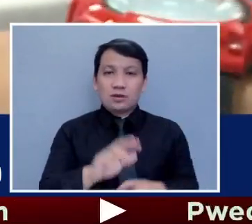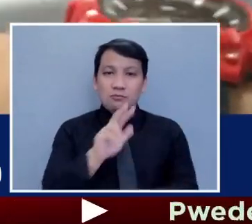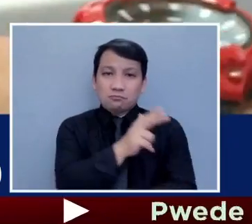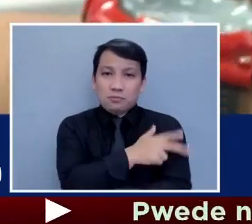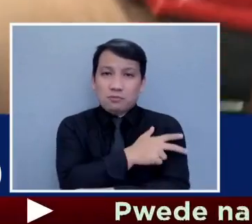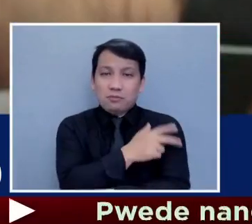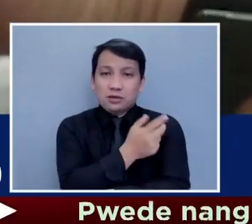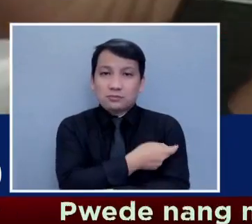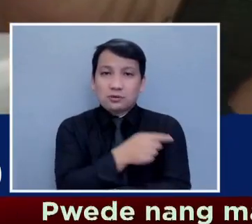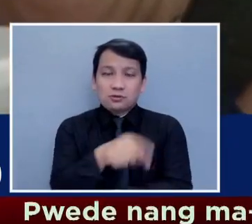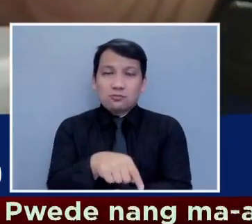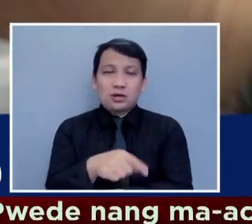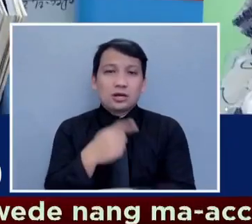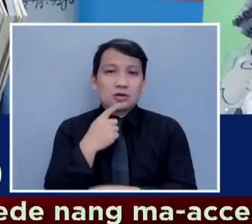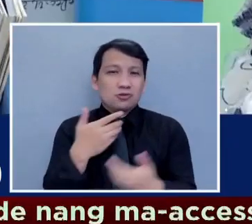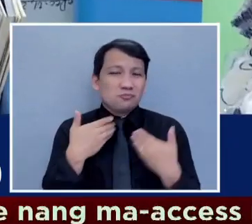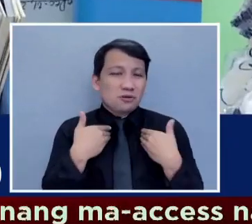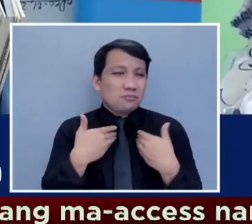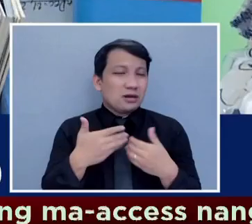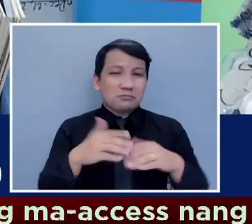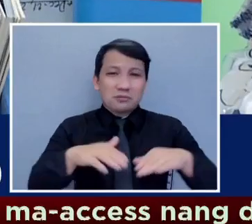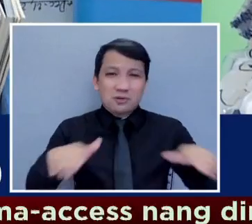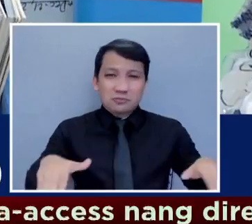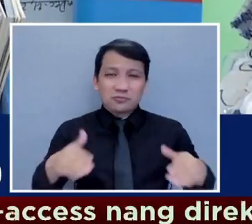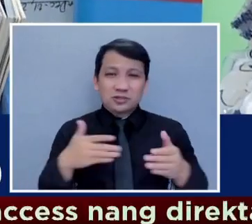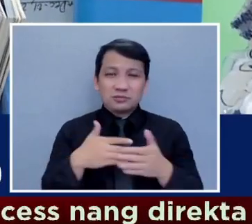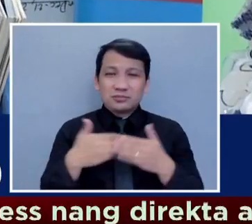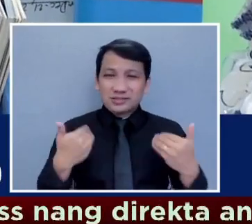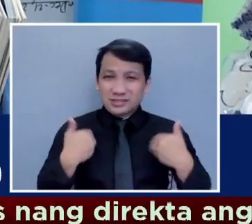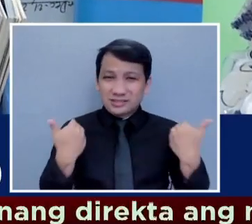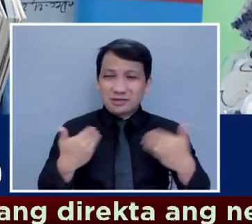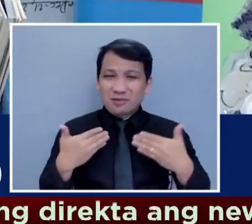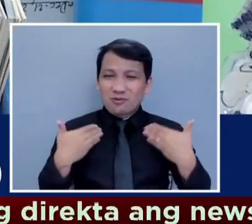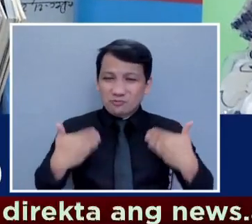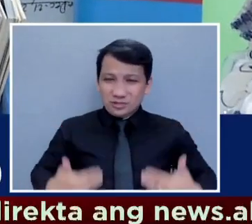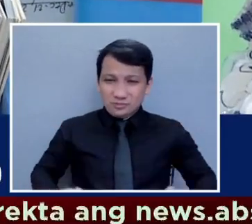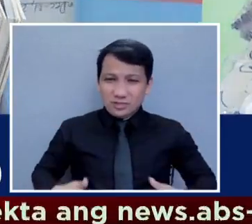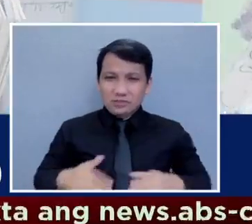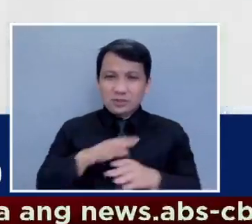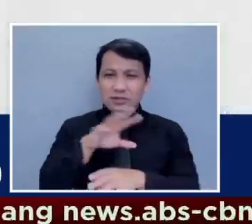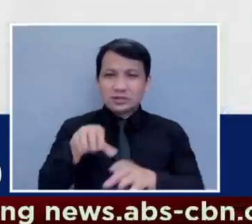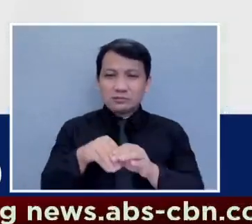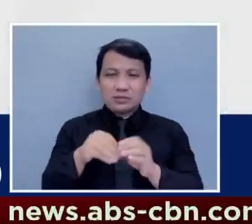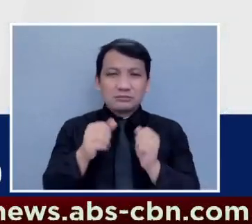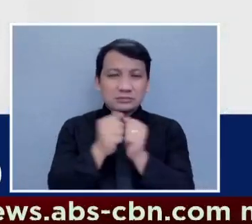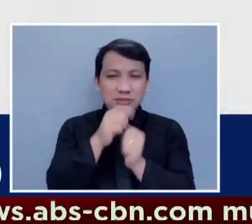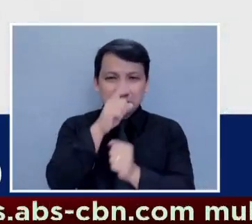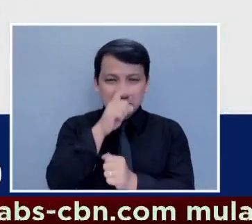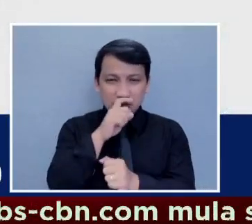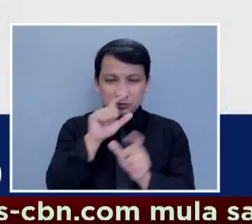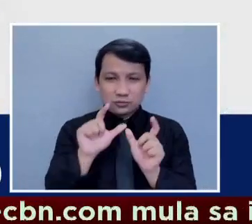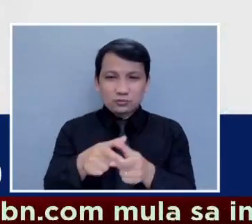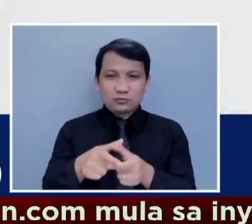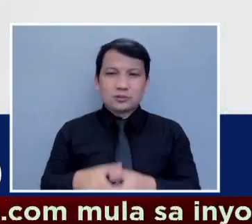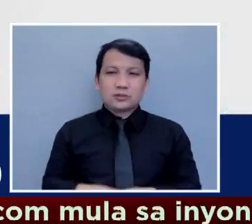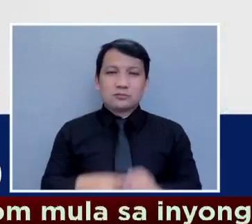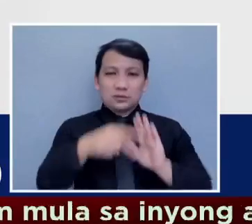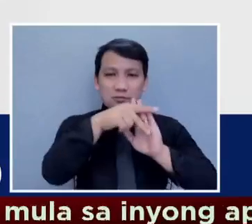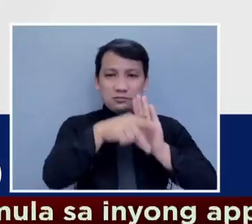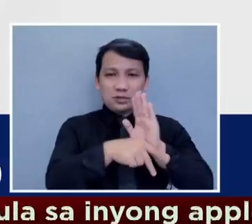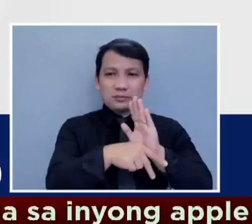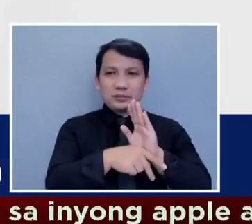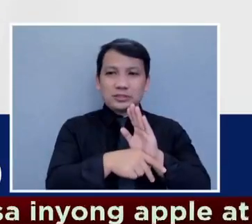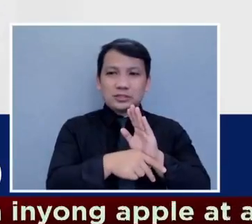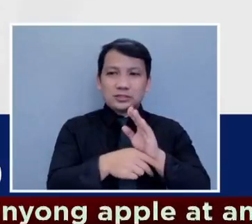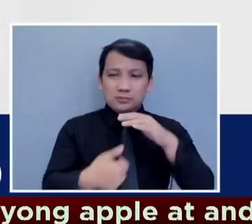mga immunocompromised o mahihina ang immune system na pasok sa edad na ito. Base sa inilabas na guidelines, hindi